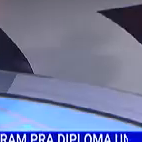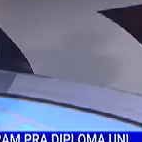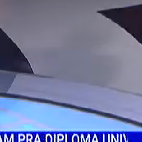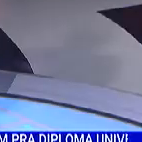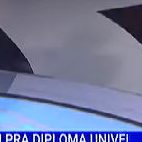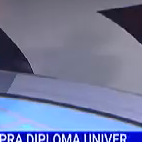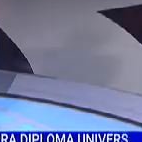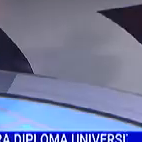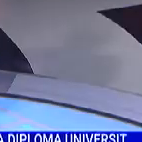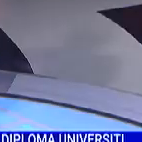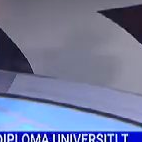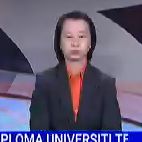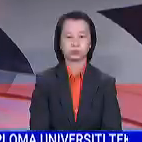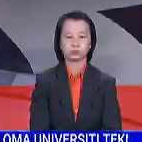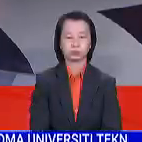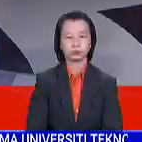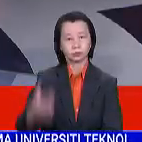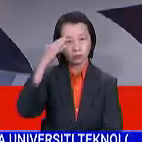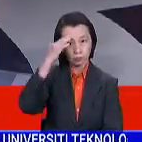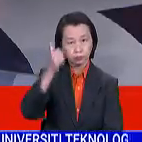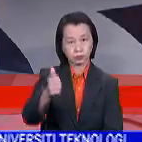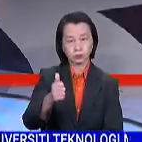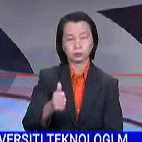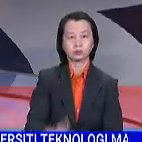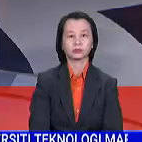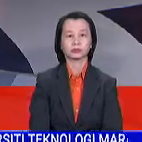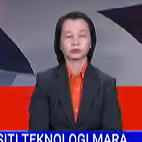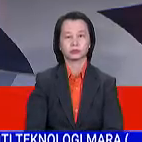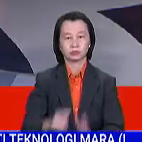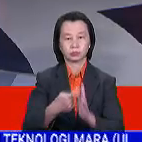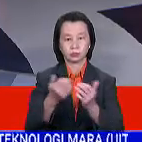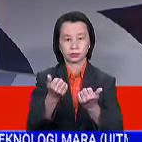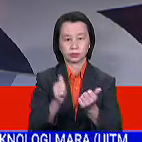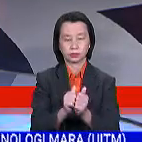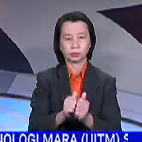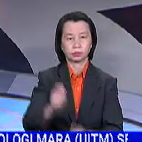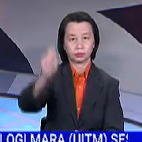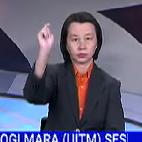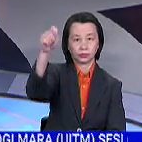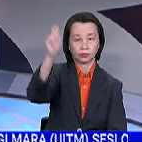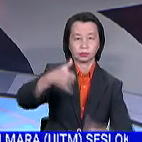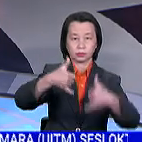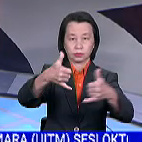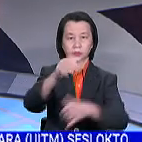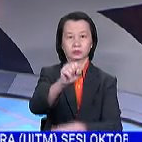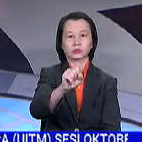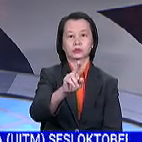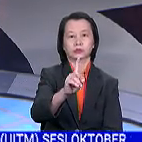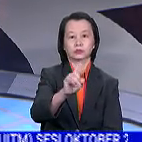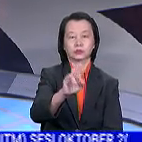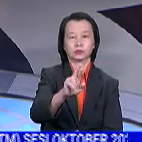Hai Asalamualaikum salam jahe disukai malam ini bisa-bisa elo Islam kita menikah dengan perkembangan tidak bintang piala Sudirman